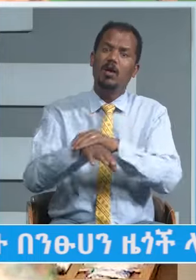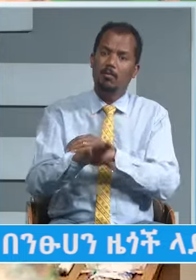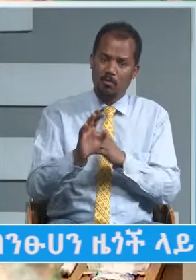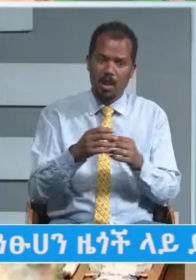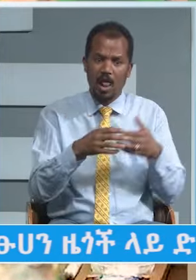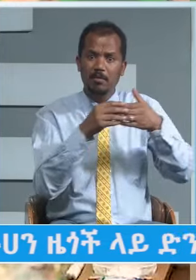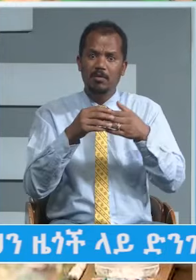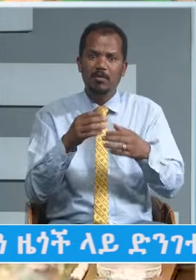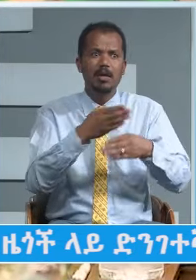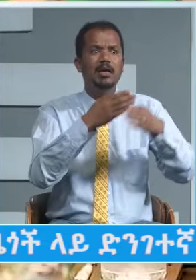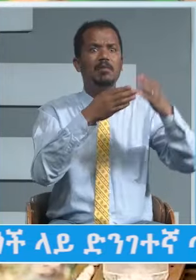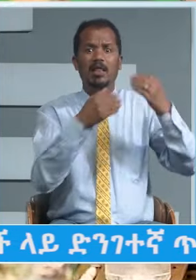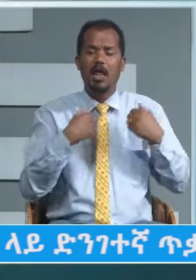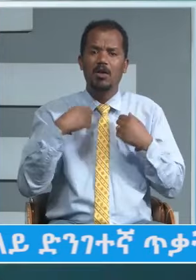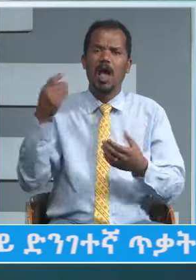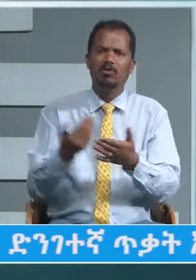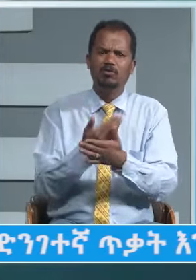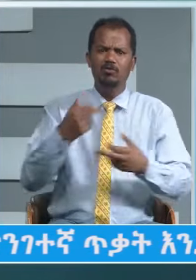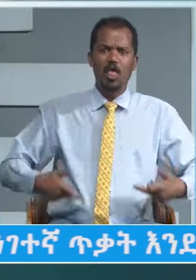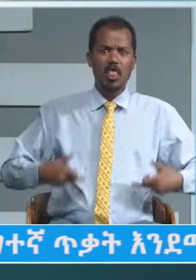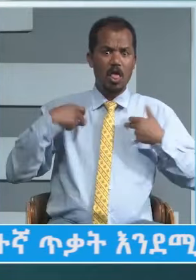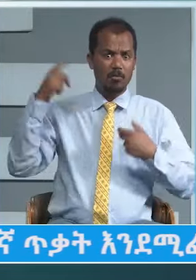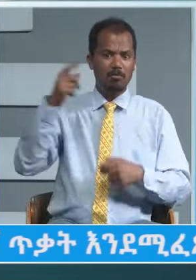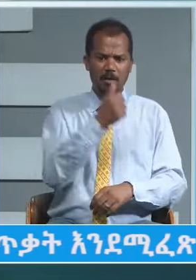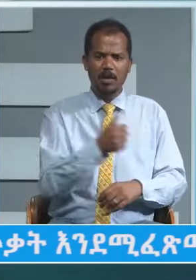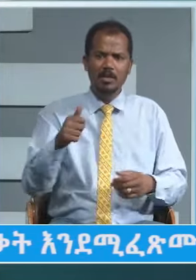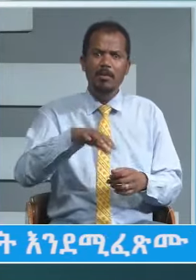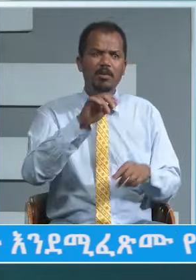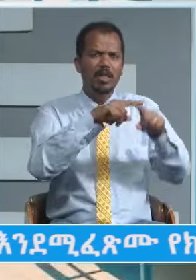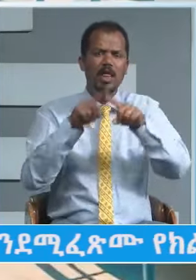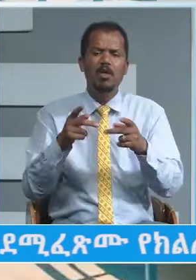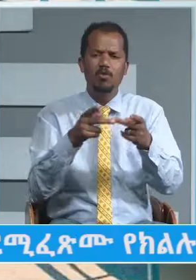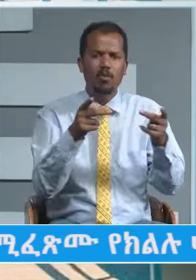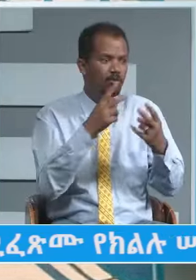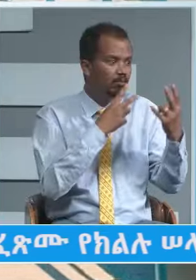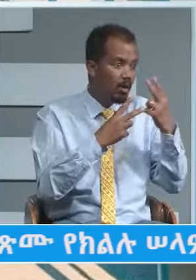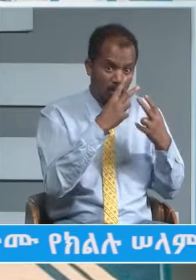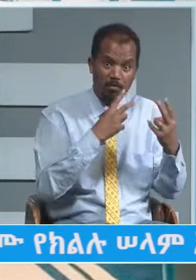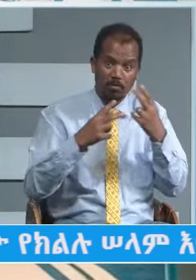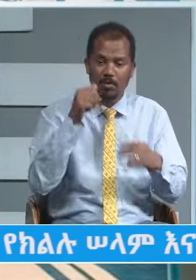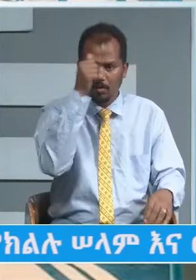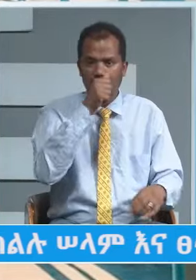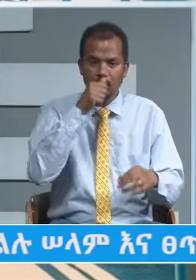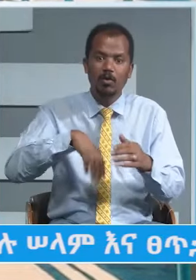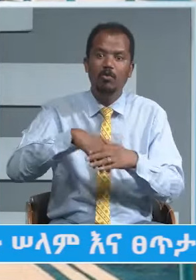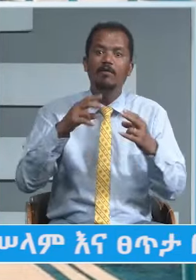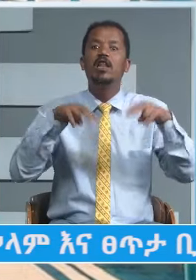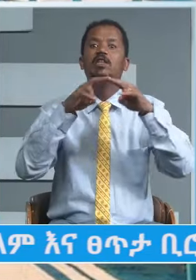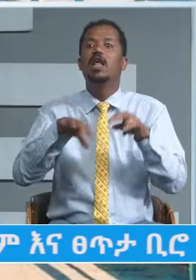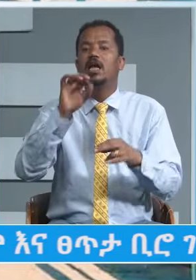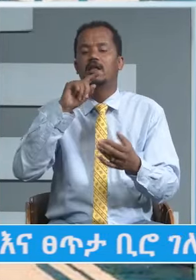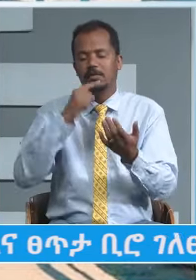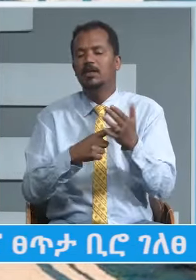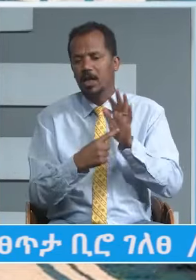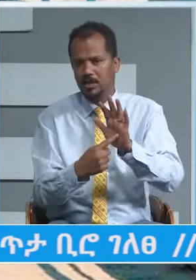አበባ የገቡ ሲሆን አመራሮቹ በግንባታ ላይ ያለውን አዳያባ ስቴዲየምን ጨምሮ በአዲስ አበባ የሚገኙ የተለያዩ ቦታዎችን መጎብኘታቸውን ከኢትዮጵያ እግር